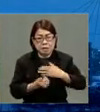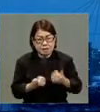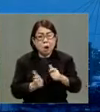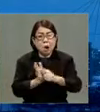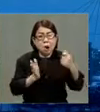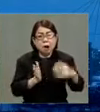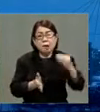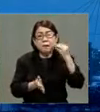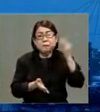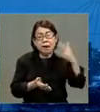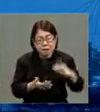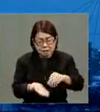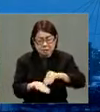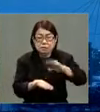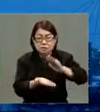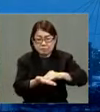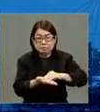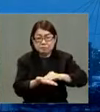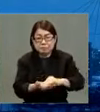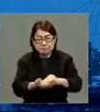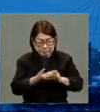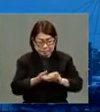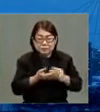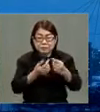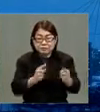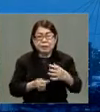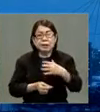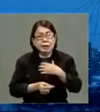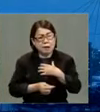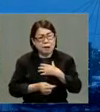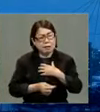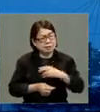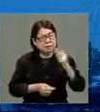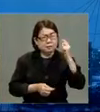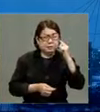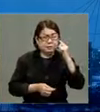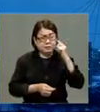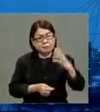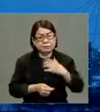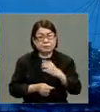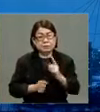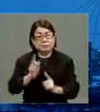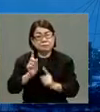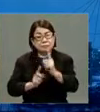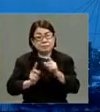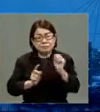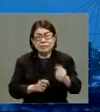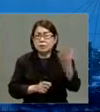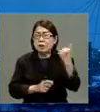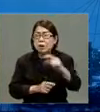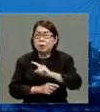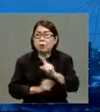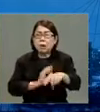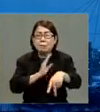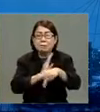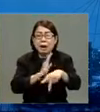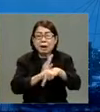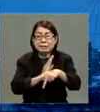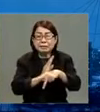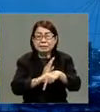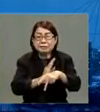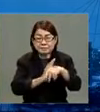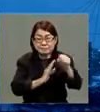นะครับสิ่งที่สำคัญนะครับถ้าท่านอยากจะประเมินอย่างที่ผมเคยนำเรียนไปเมื่อวันพฤหัสนะครับว่าท่านสามารถประเมินร้